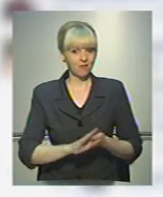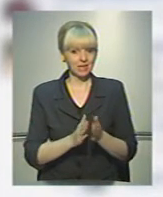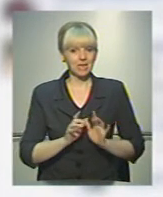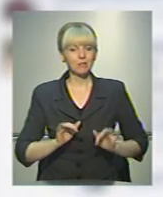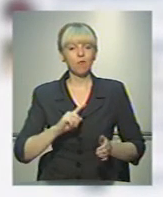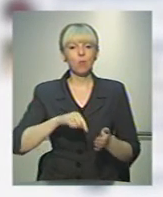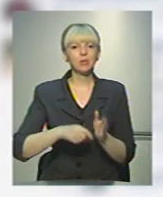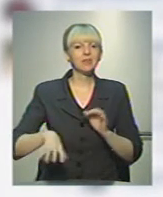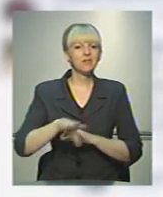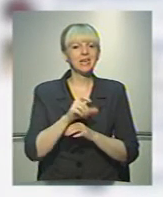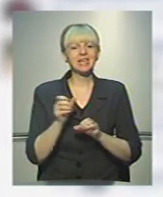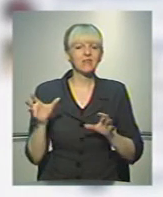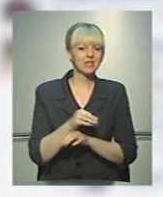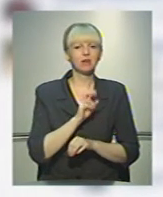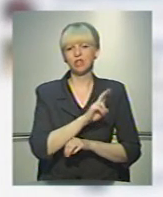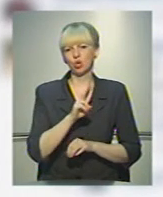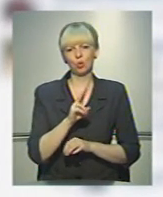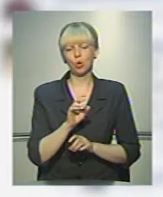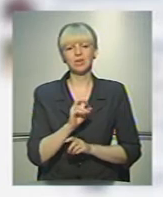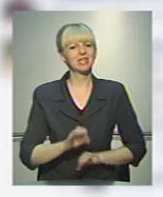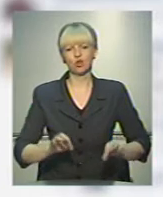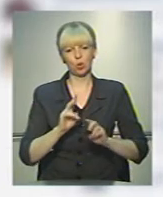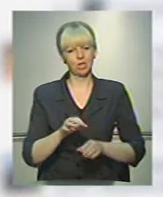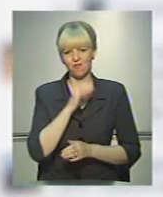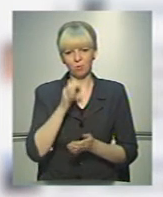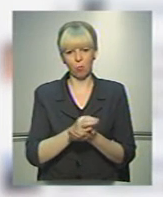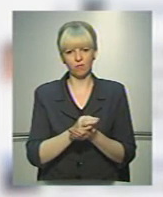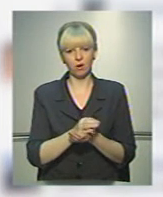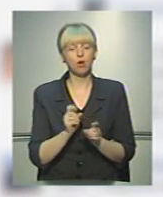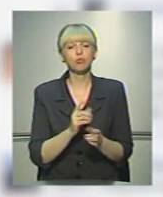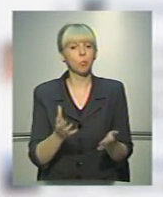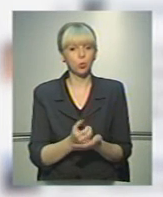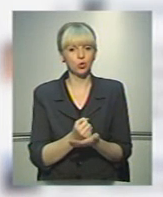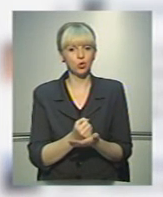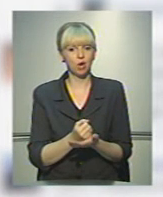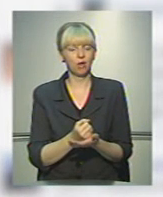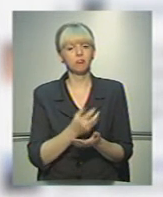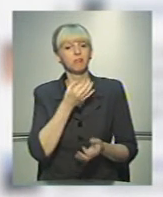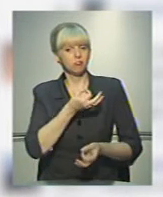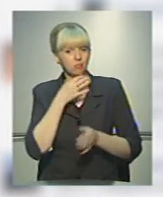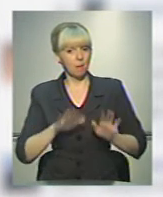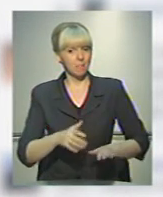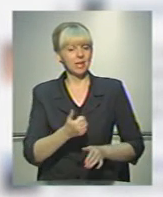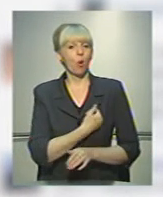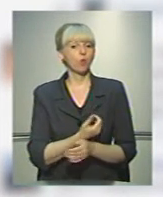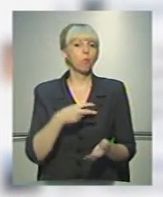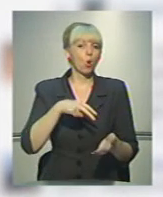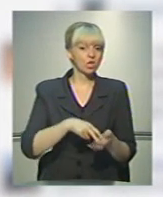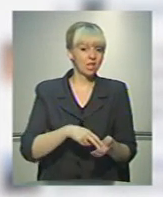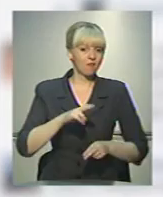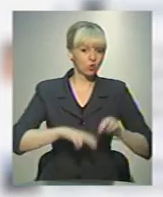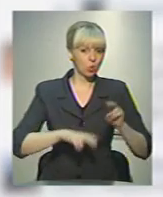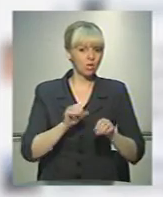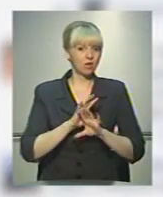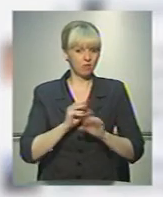справ у місті. Всі за все і ніхто ні за що не відповідає. Так що виходить? А влюбував собі місце, де хочеш, поставив строєння